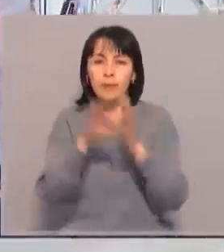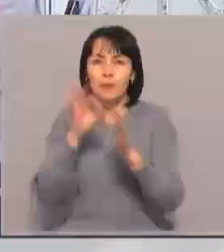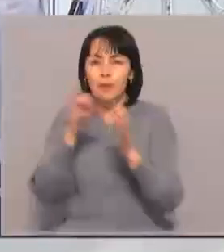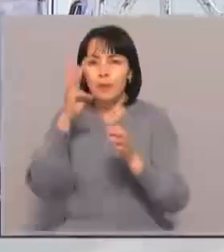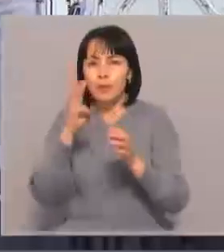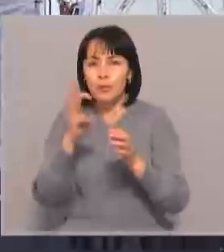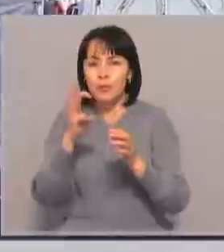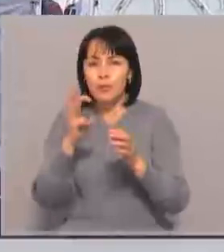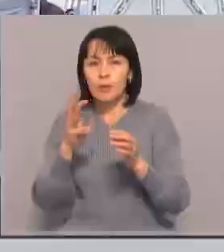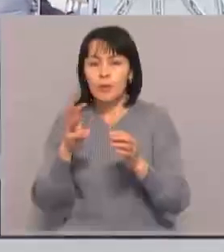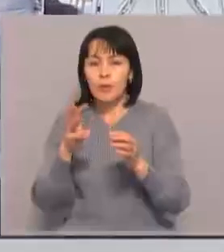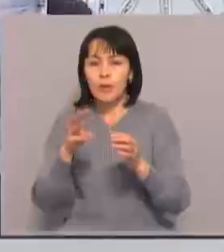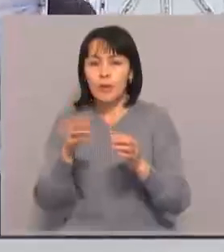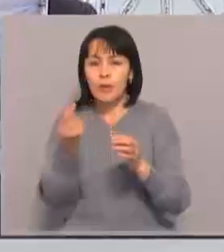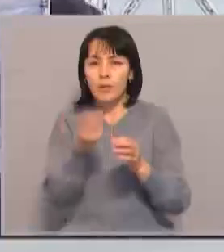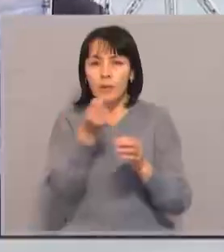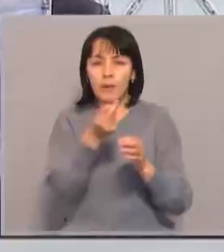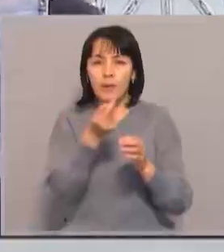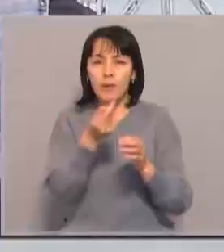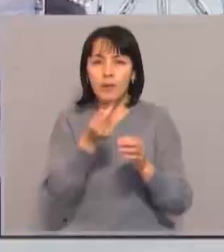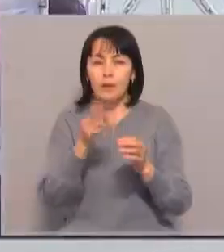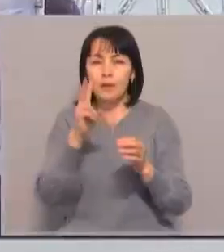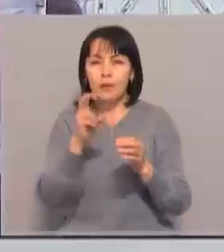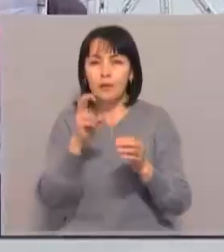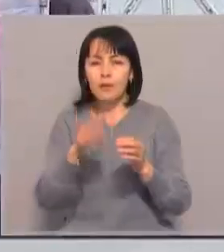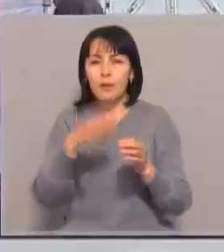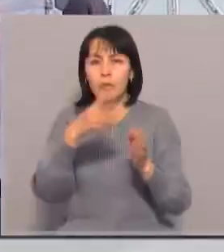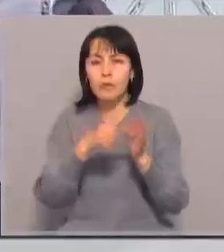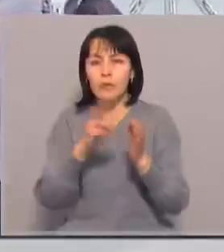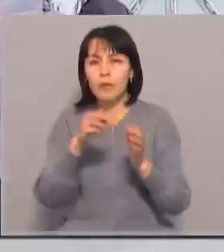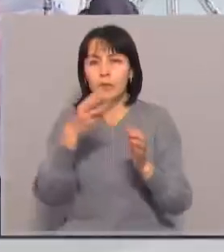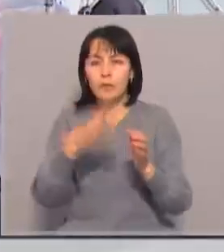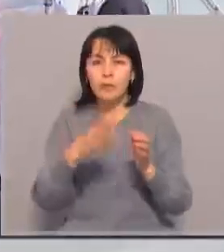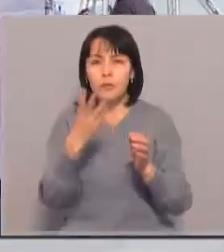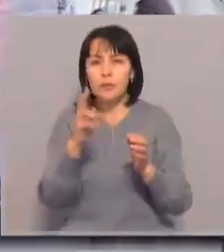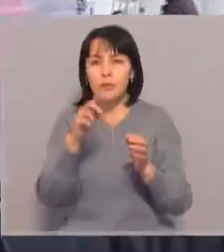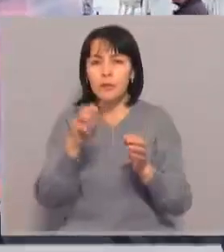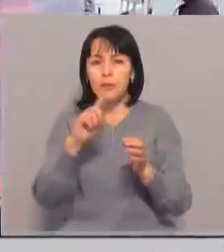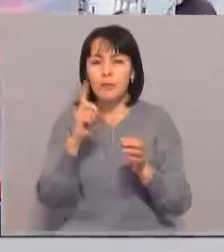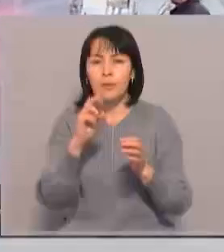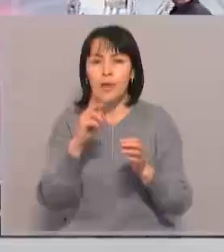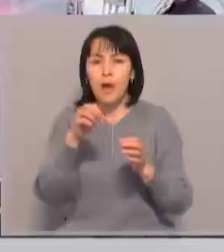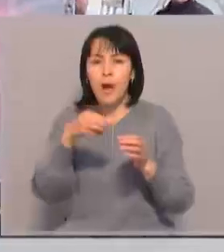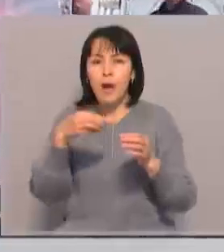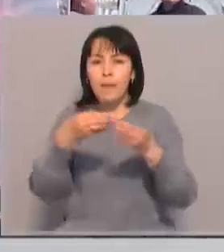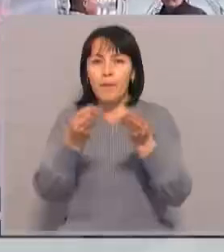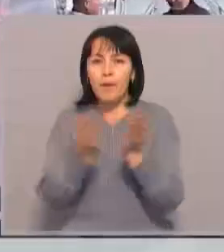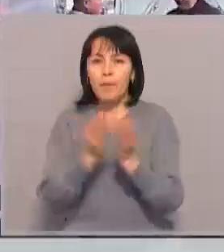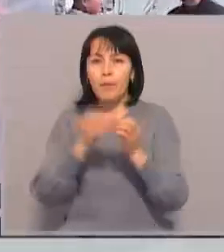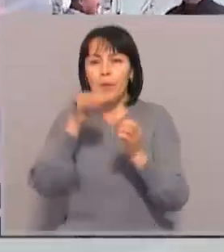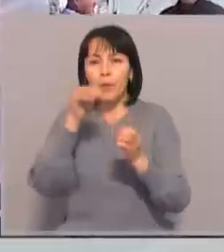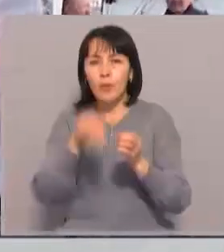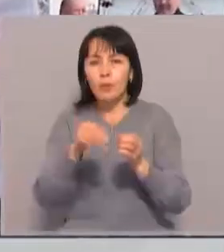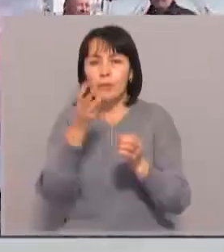сортталмаған 295 теңге. Қабы? Қабы, иә. Бір қапта қаншадан? 37 кило, 35 кило сатады. Сонда қабы қанша теңге болады? 10